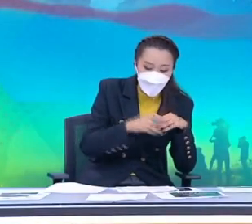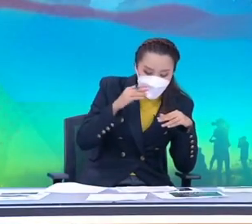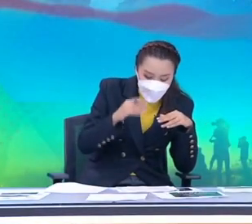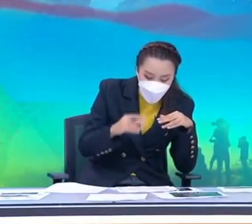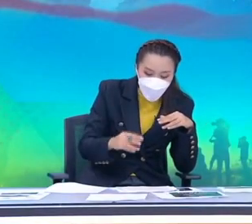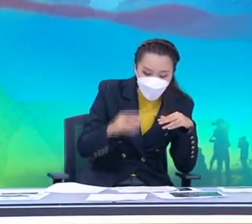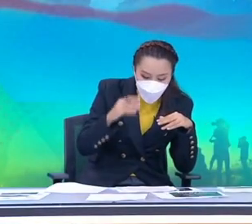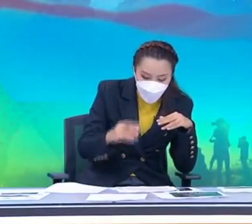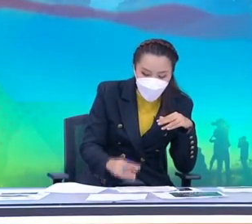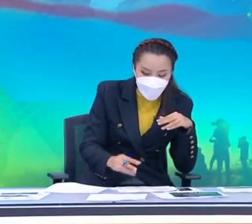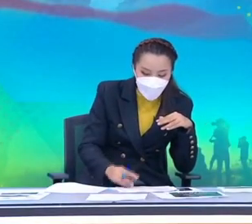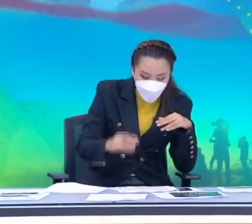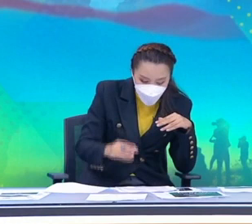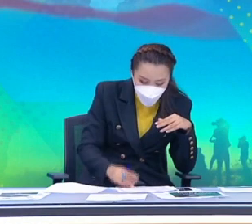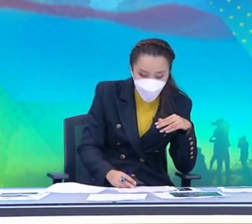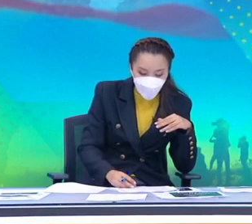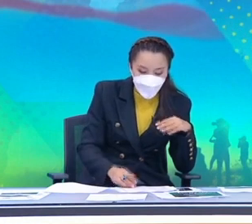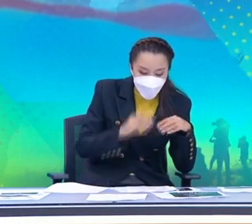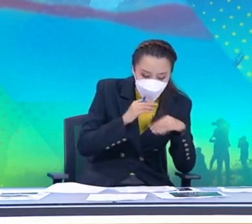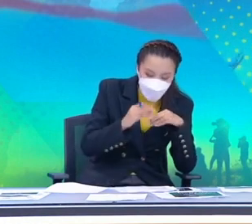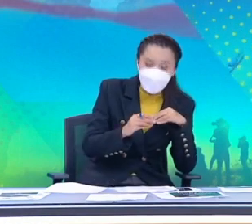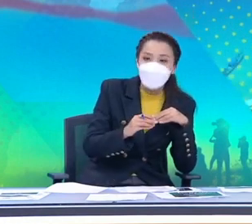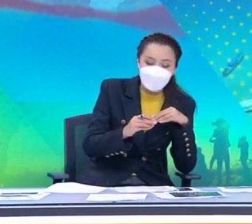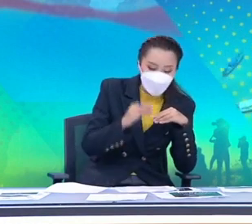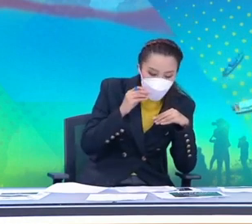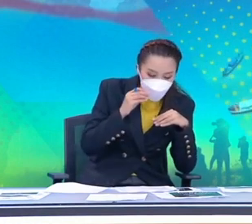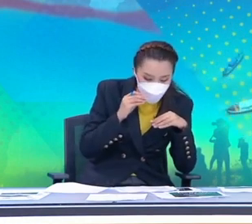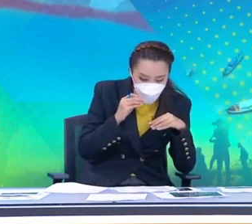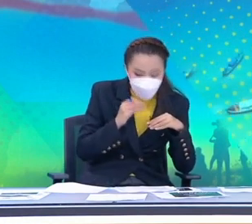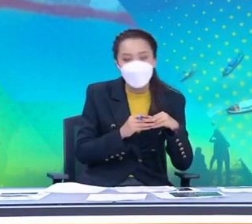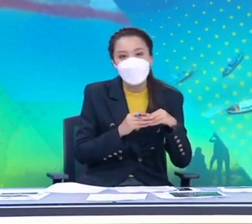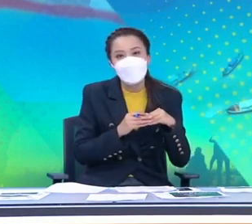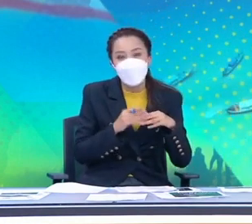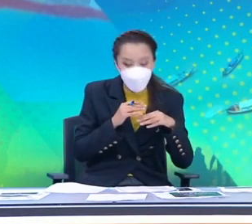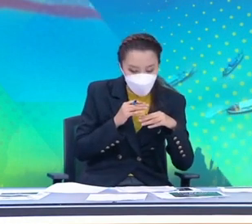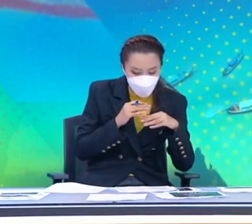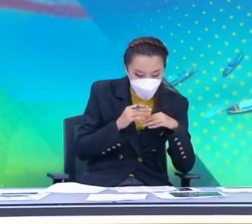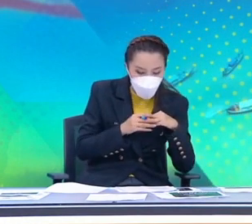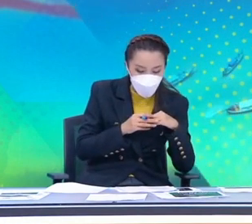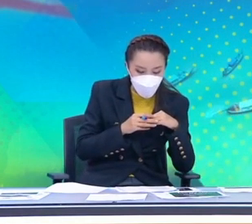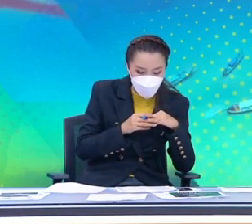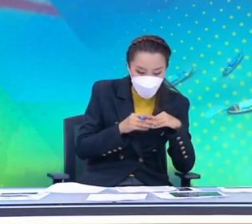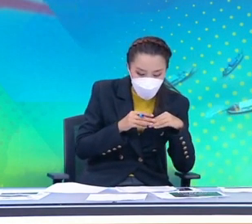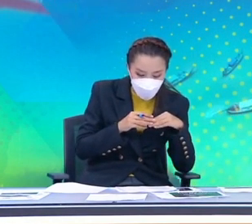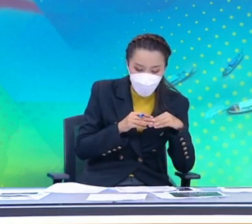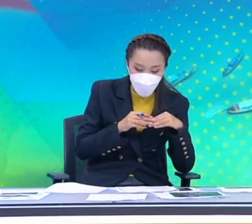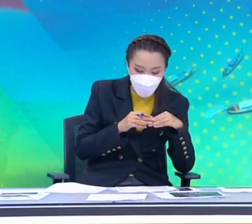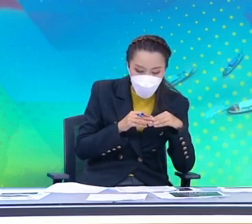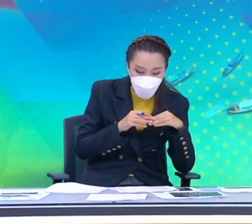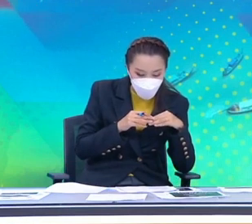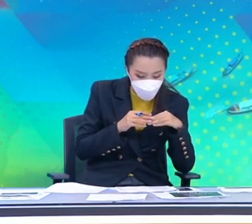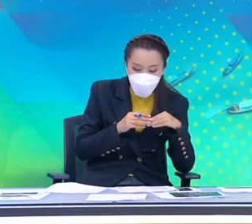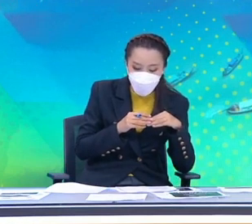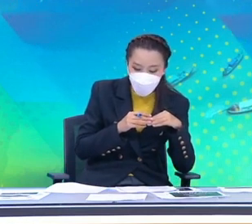ร็วค่ะจึงเข้ามาแทนที่สายพันธุ์แอลหลังจากนั้นสายพันธุ์อังกฤษสายพันธุ์ที่ระบาดนะคะจากอังกฤษ